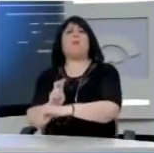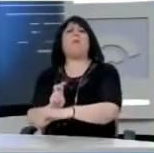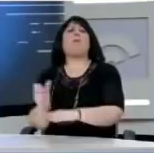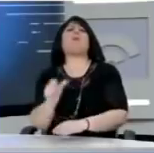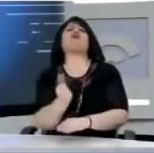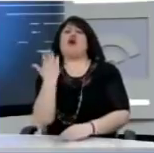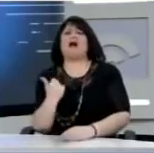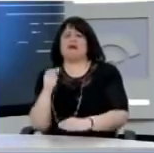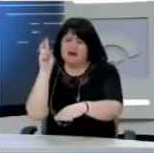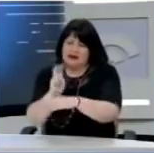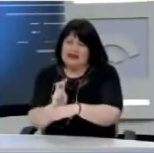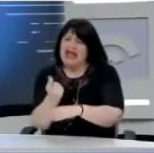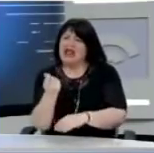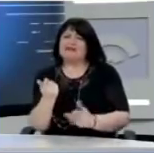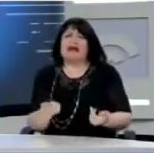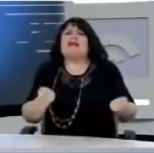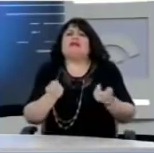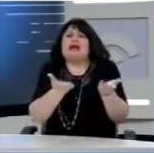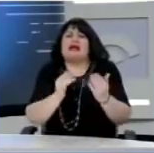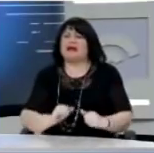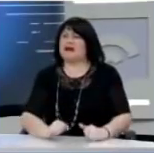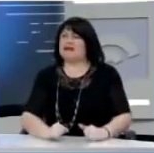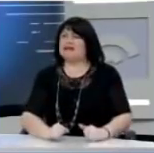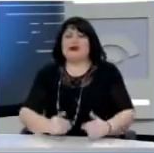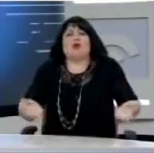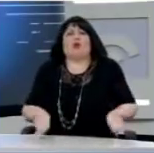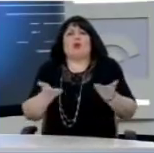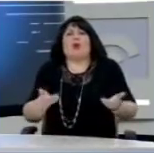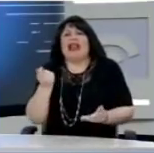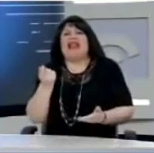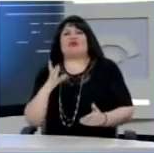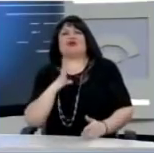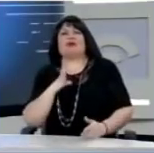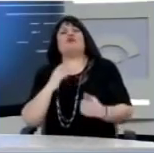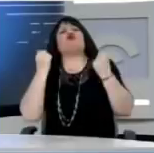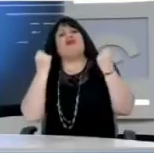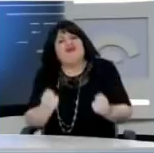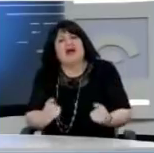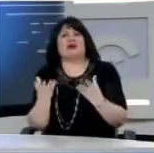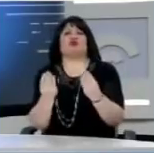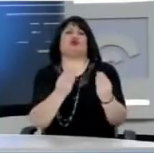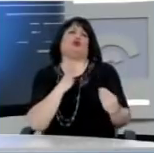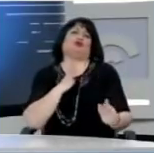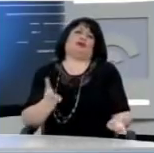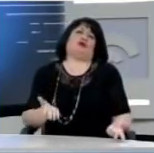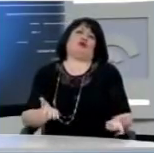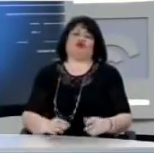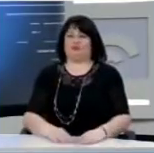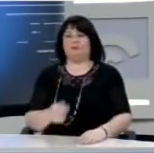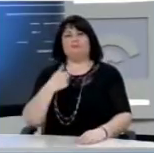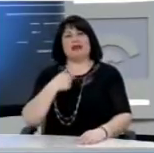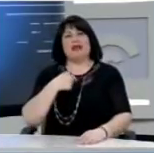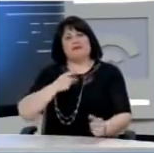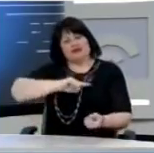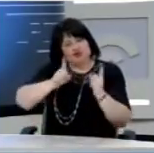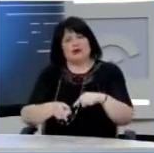σας, τι κάνατε, ελαφρύνατε τους λίγους και βαρύνατε τους πολλούς. Ενώ εμείς κάνουμε το